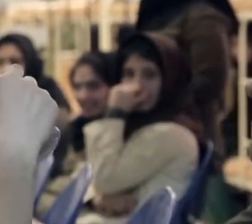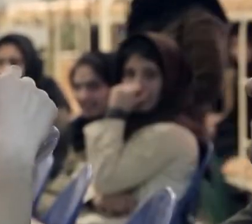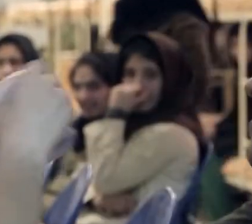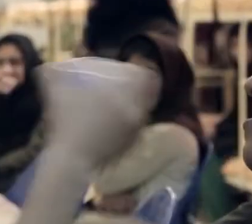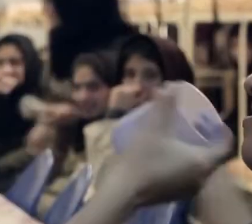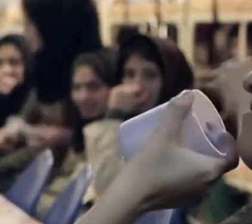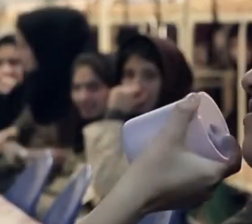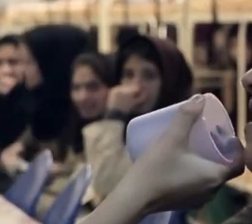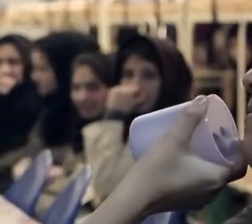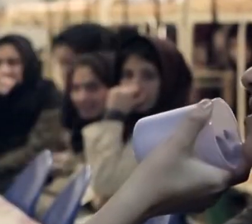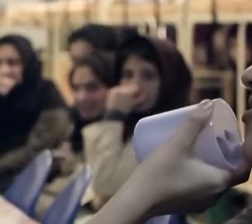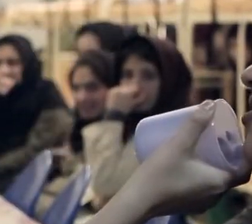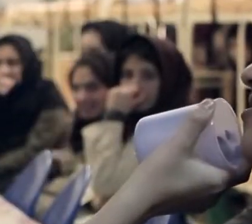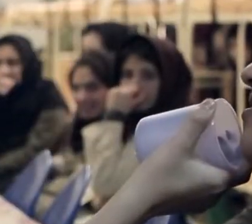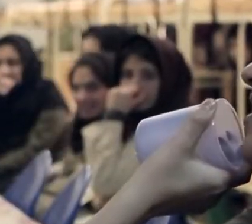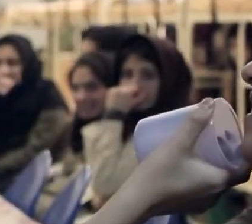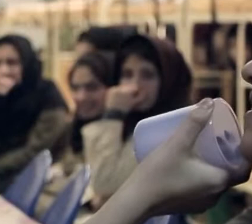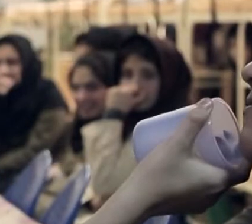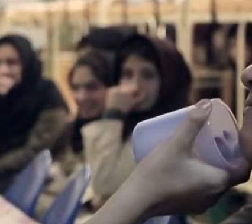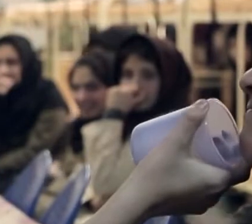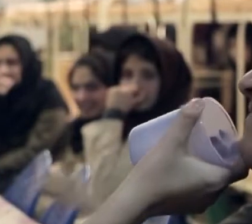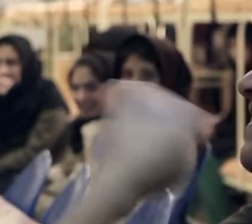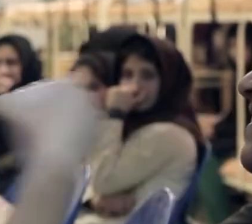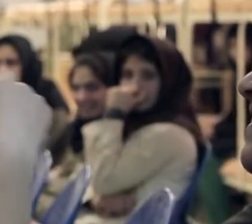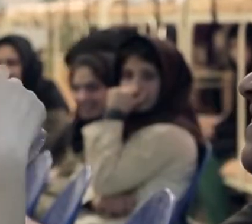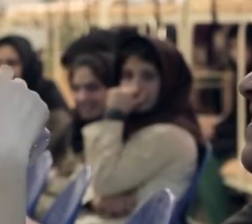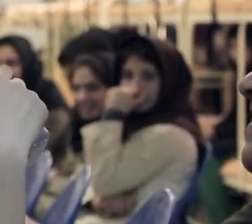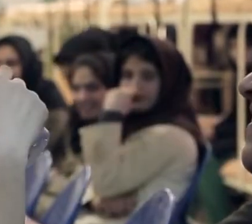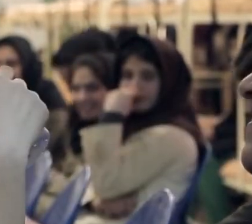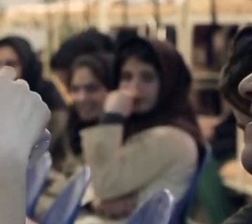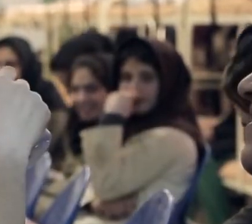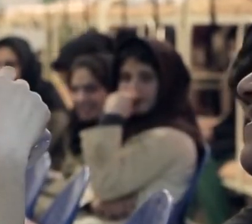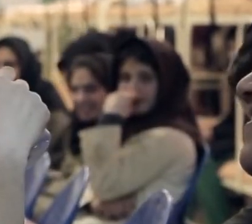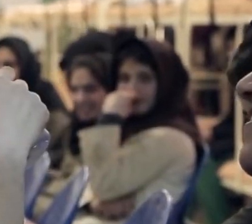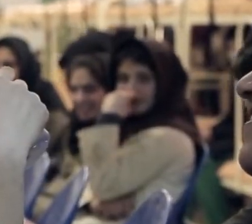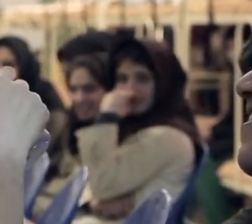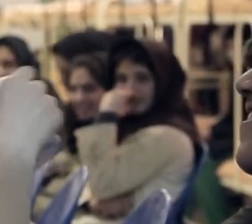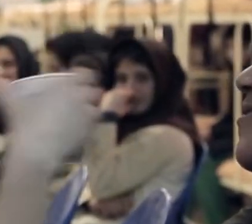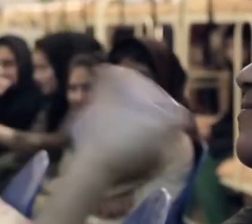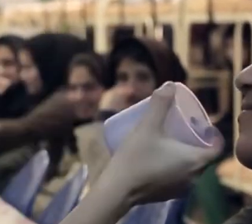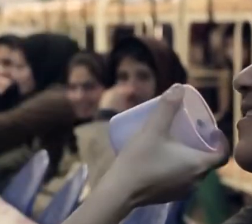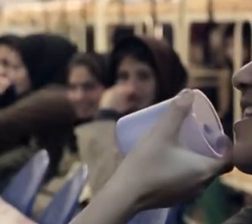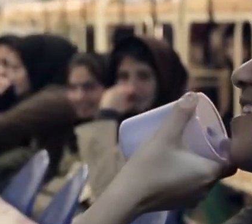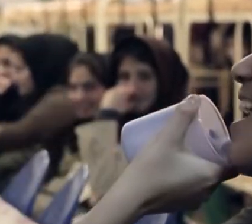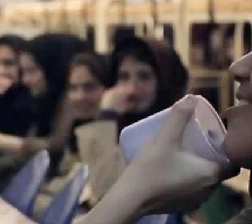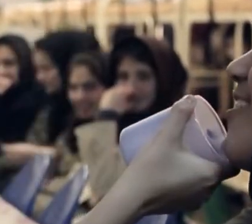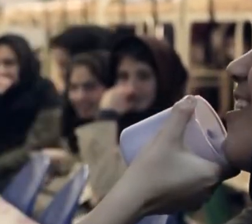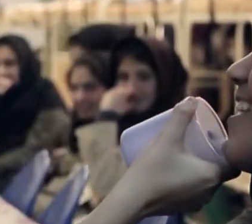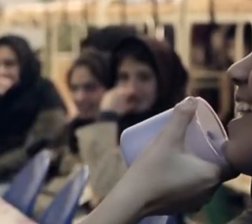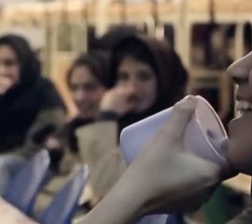رو دوست نداره؟ نه، من هیچکی دوست نداره. هیچکی منو دوست نداره.